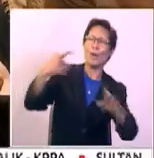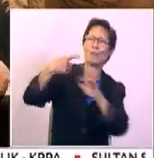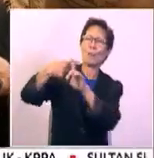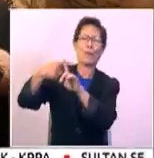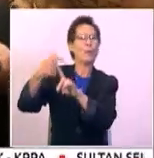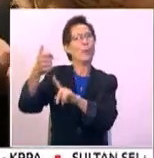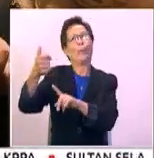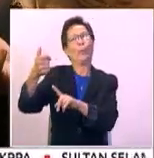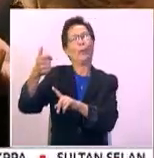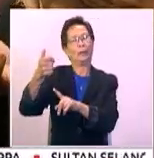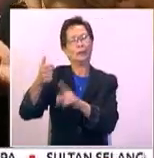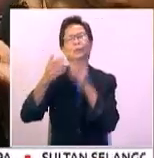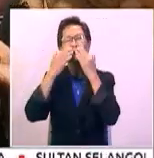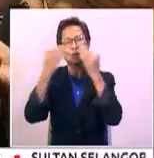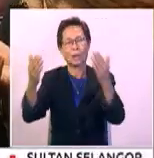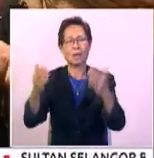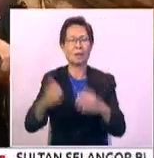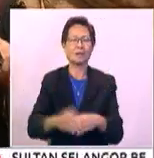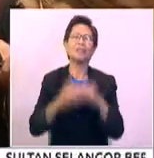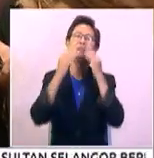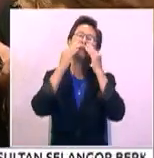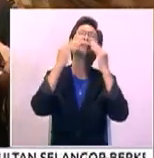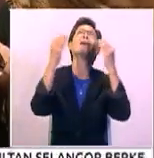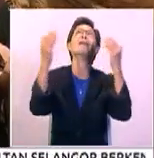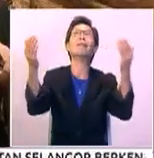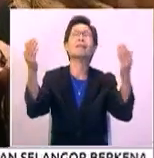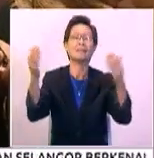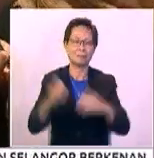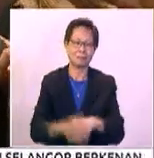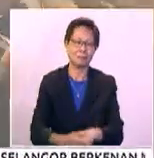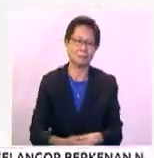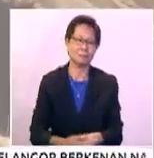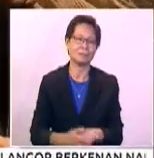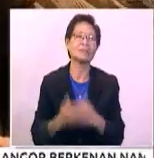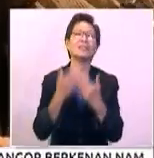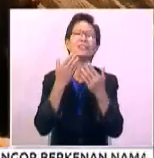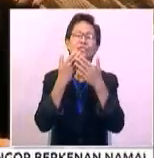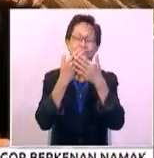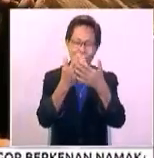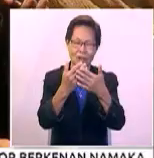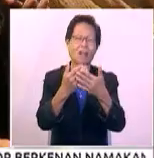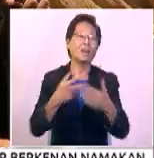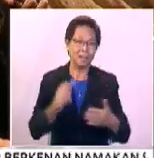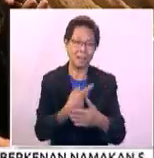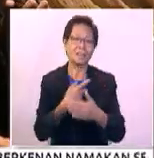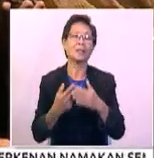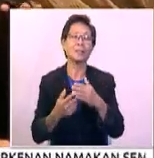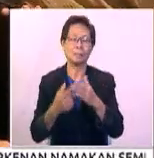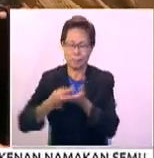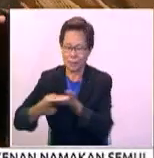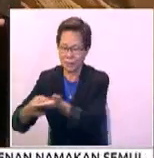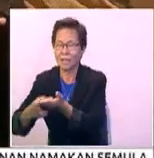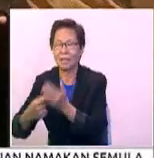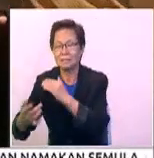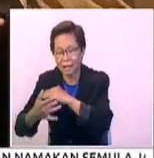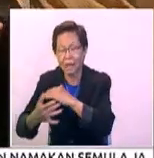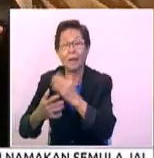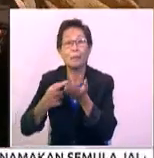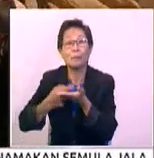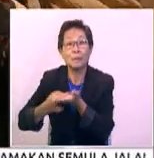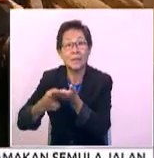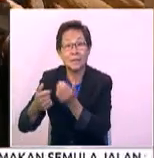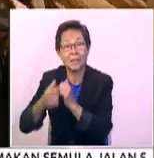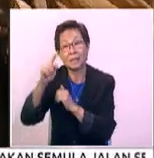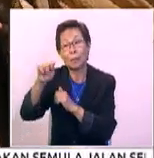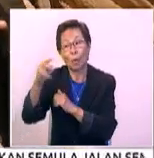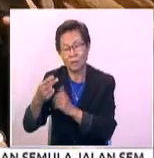dapat. Berita yang baiklah insya-Allah untuk tahun ini. Doakanlah. Tu kita akan bincang teknikaliti dengan tamu haji lah. Itu mereka dah